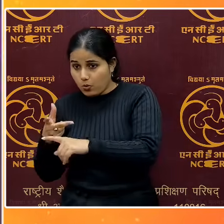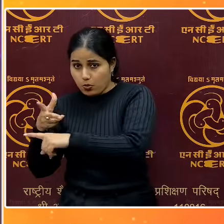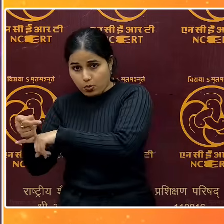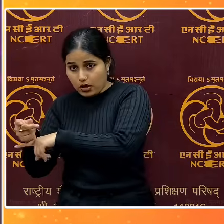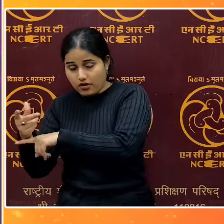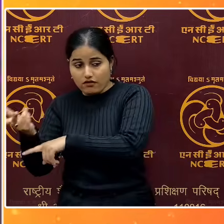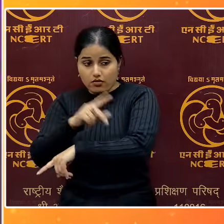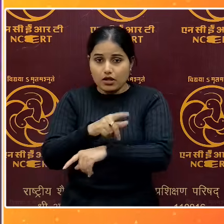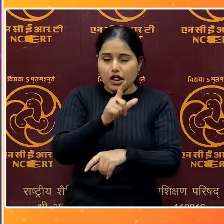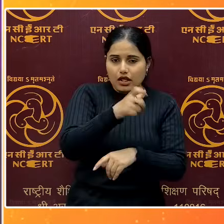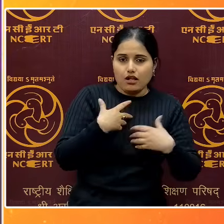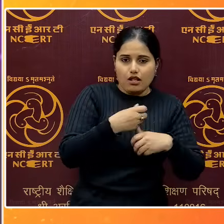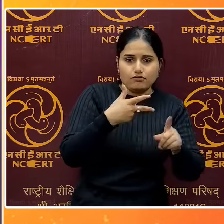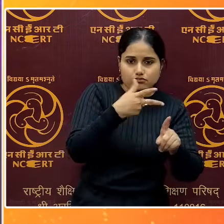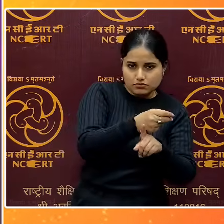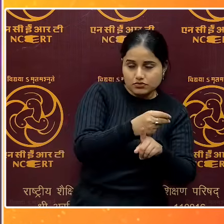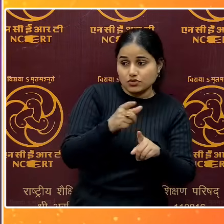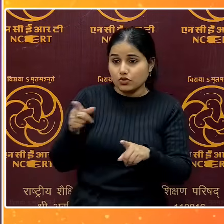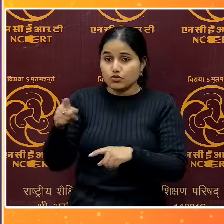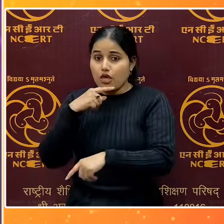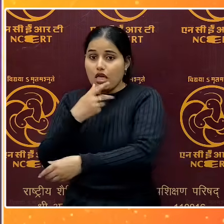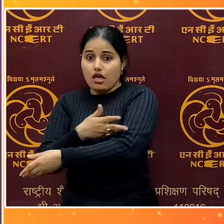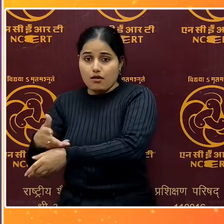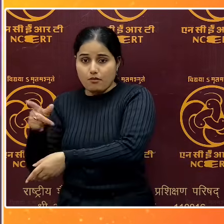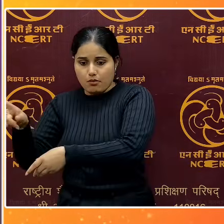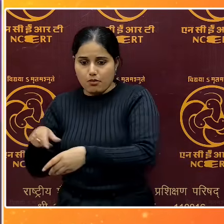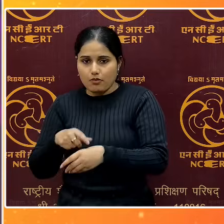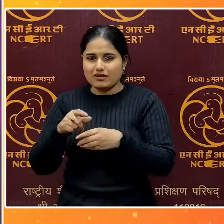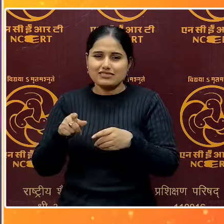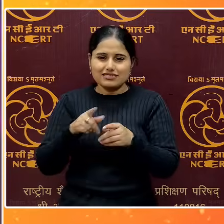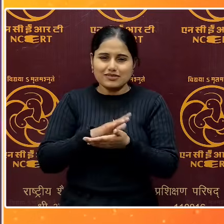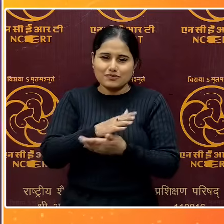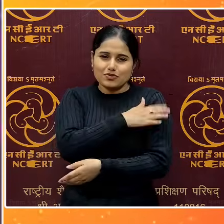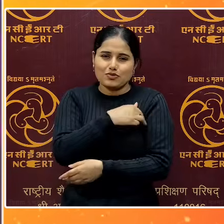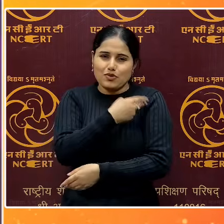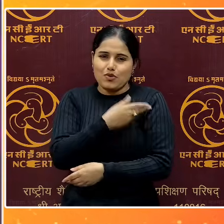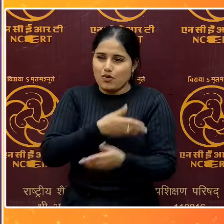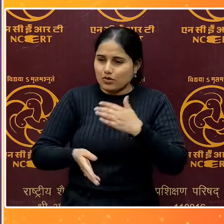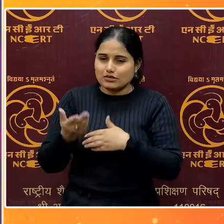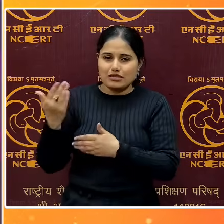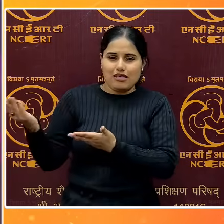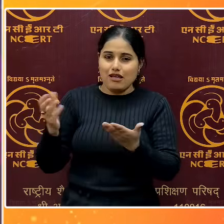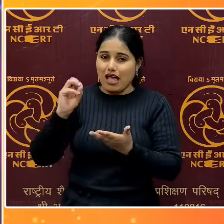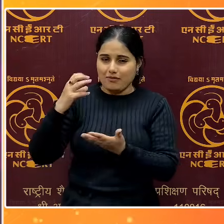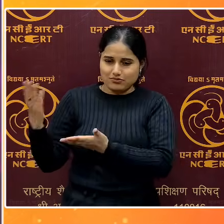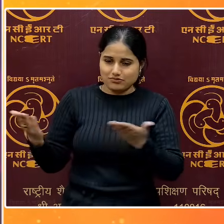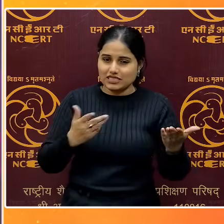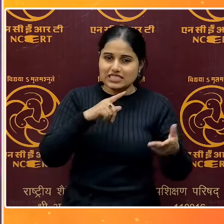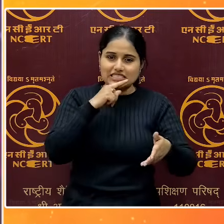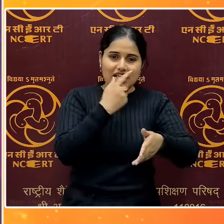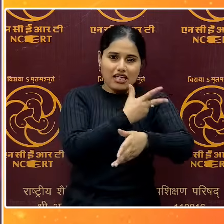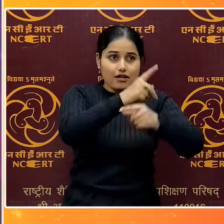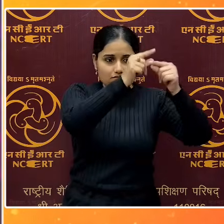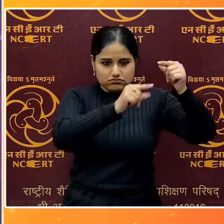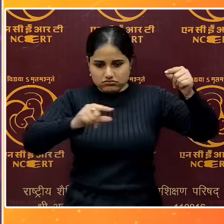इज ट्रांसफ्यूजन ऑफ इन्फेक्टेड ब्लड. जब हम हॉस्पिटल में किसी पेशेंट को इमरजेंसी में कोई ब्लड चढ़ाया जाता है और उसकी